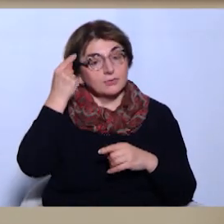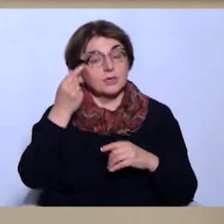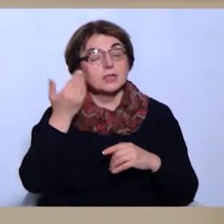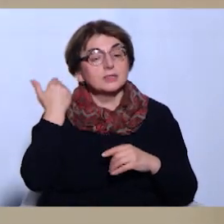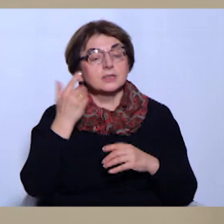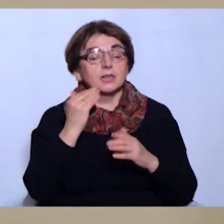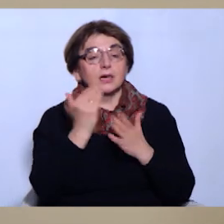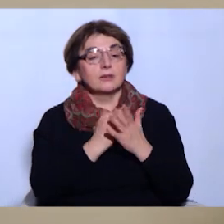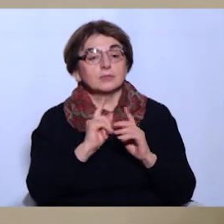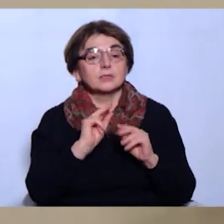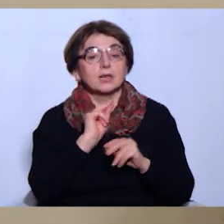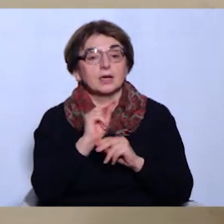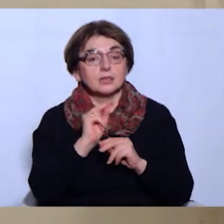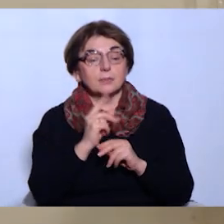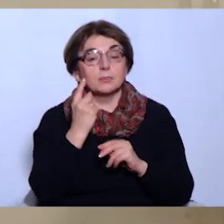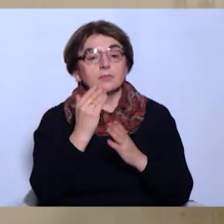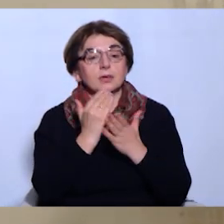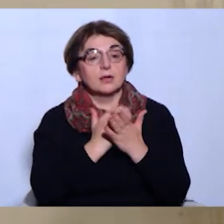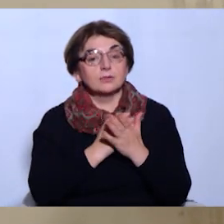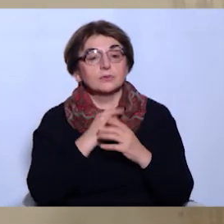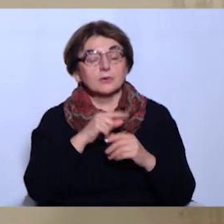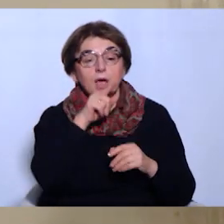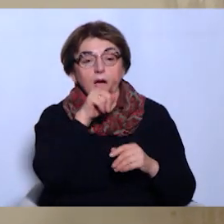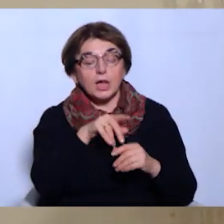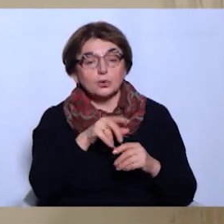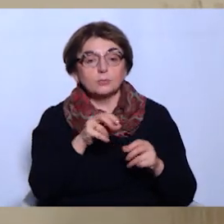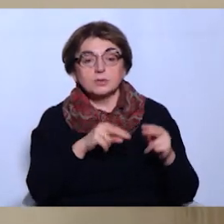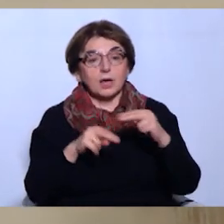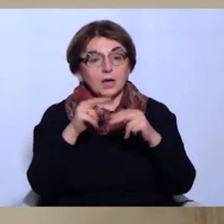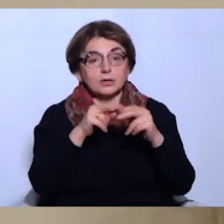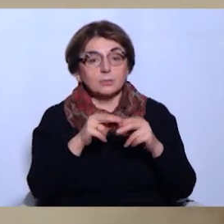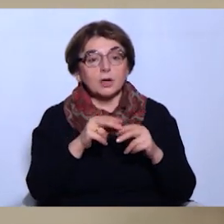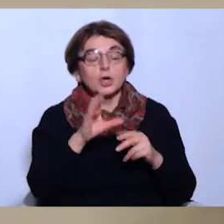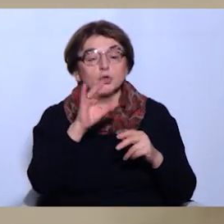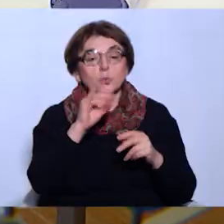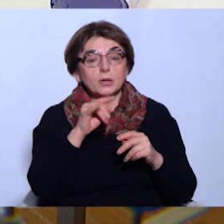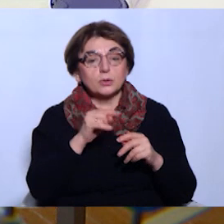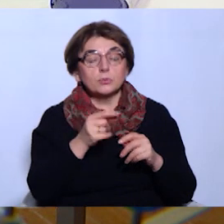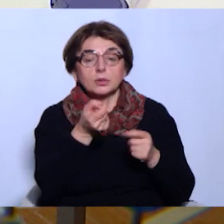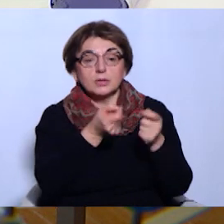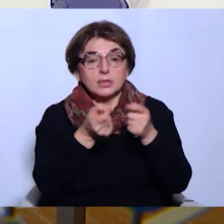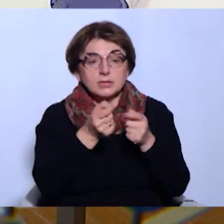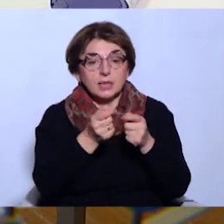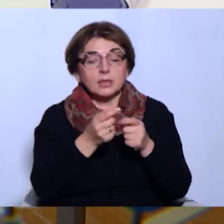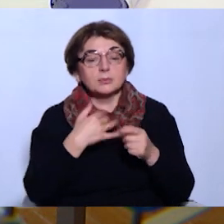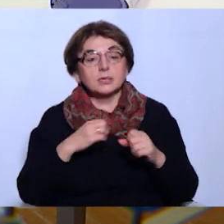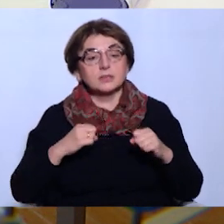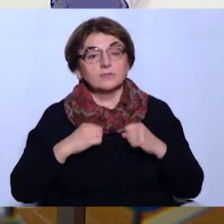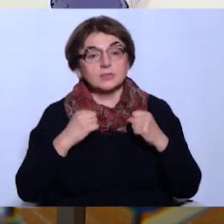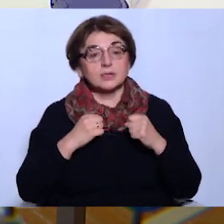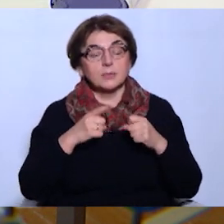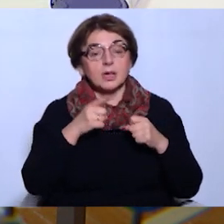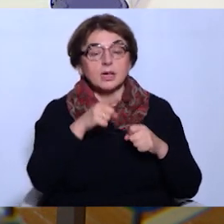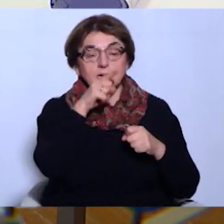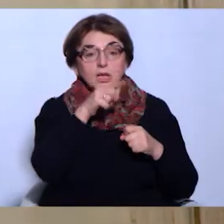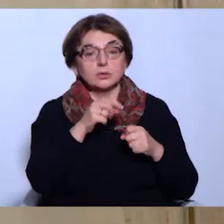გაკვეთილზე. პირველ გაკვეთილზე ჩვენ გავიარეთ ატომის აღნაგობა, გავიარეთ სუბატომური ნაწილაკები, ხოლო დღეს ვეცდები ეს ატომის